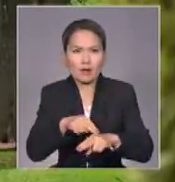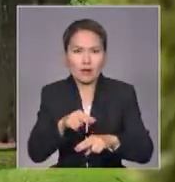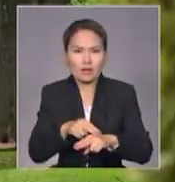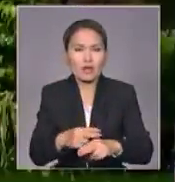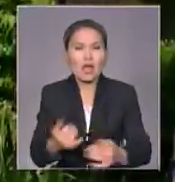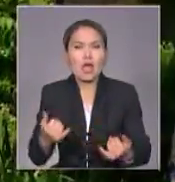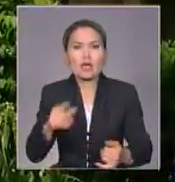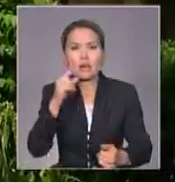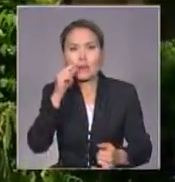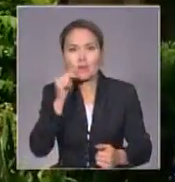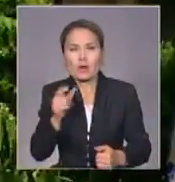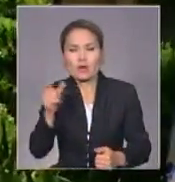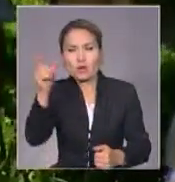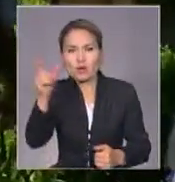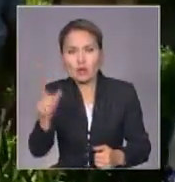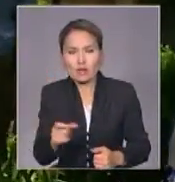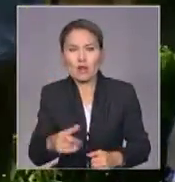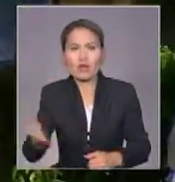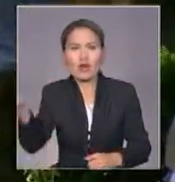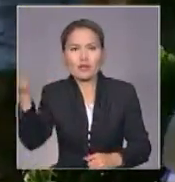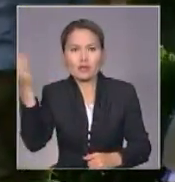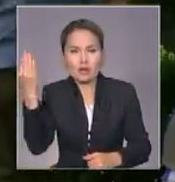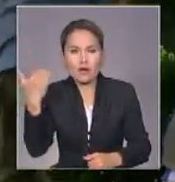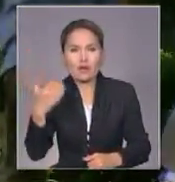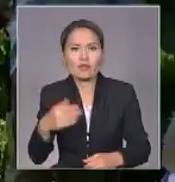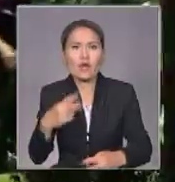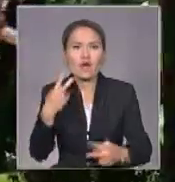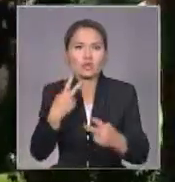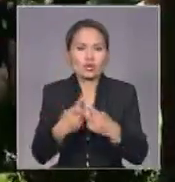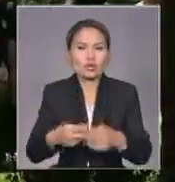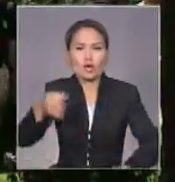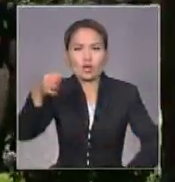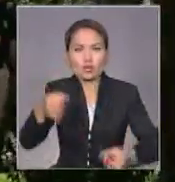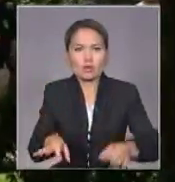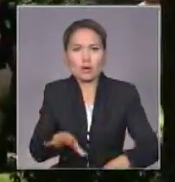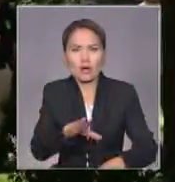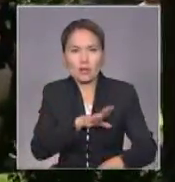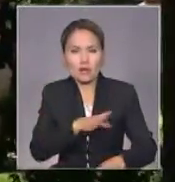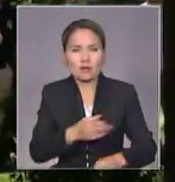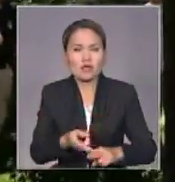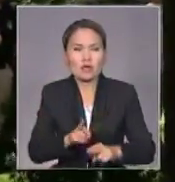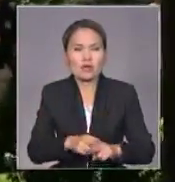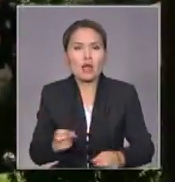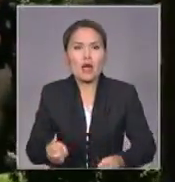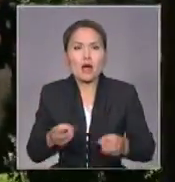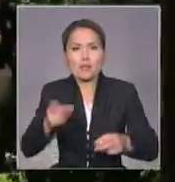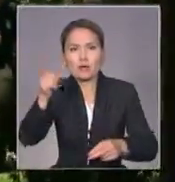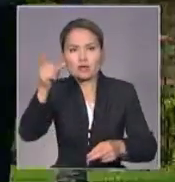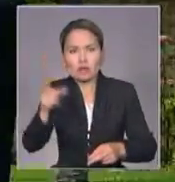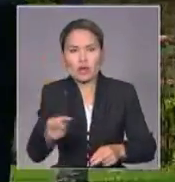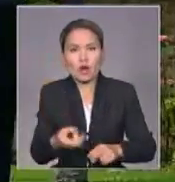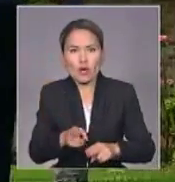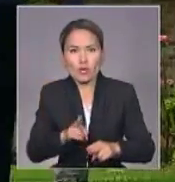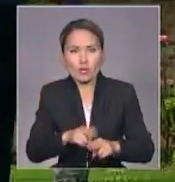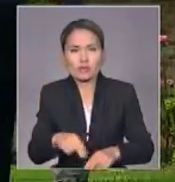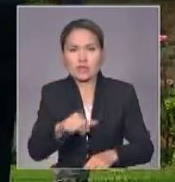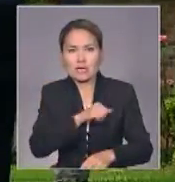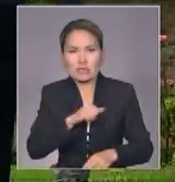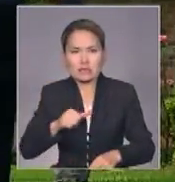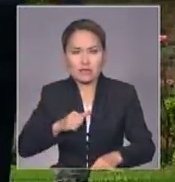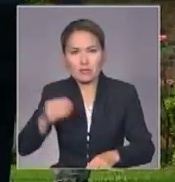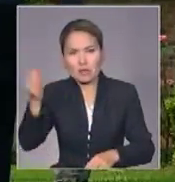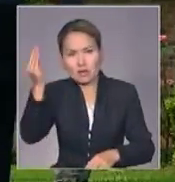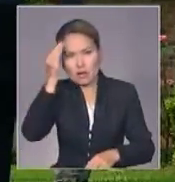ақпарат құралдары ер адамның бұдан бұрын ата-аналық құқығынан айырылғанын хабарлайды. Алдын ала ақпарат бойынша күдікті бұл адамға дәл осы